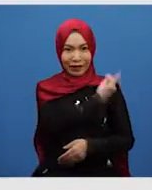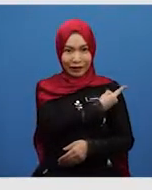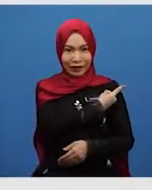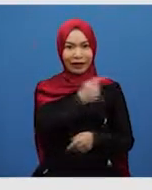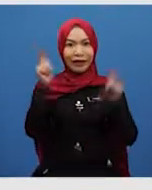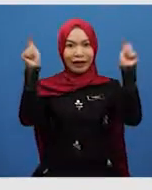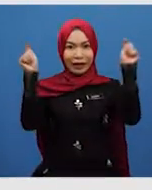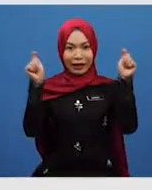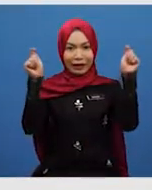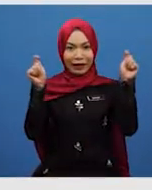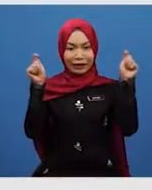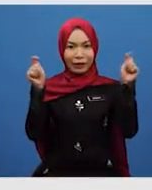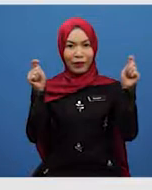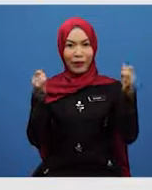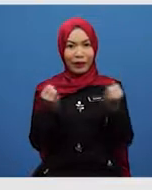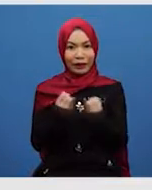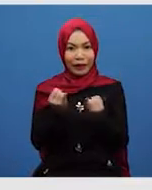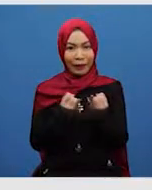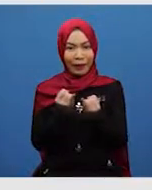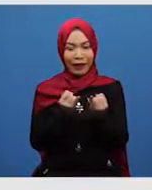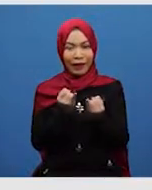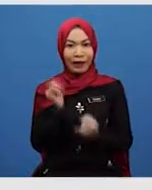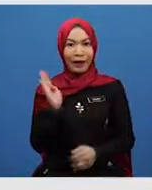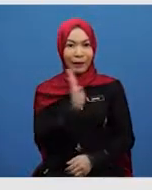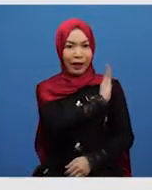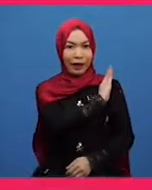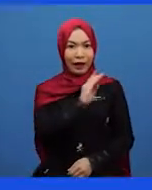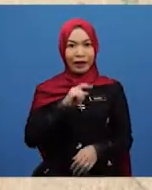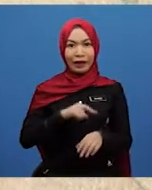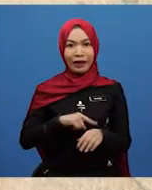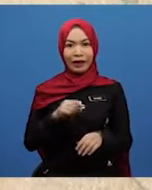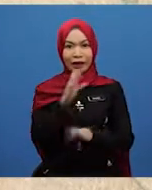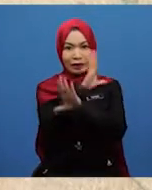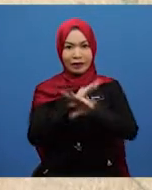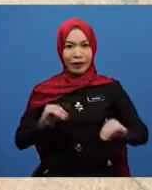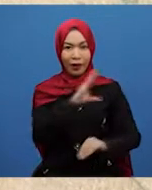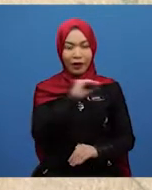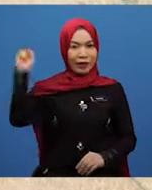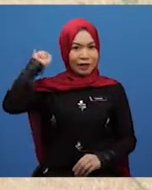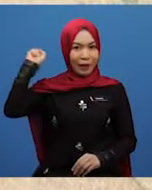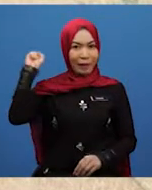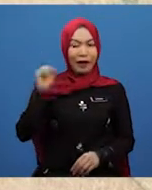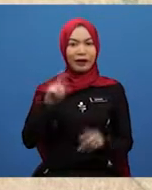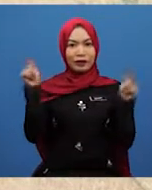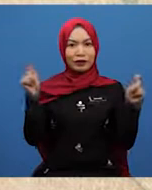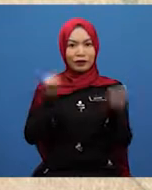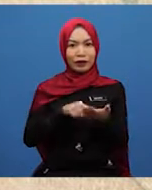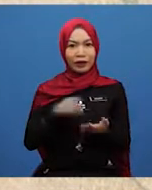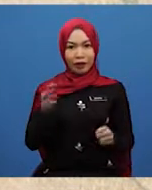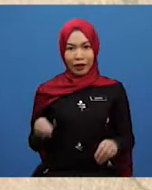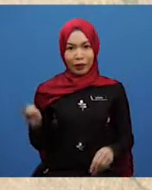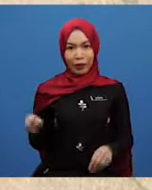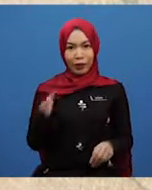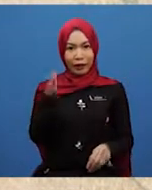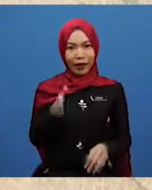yaitu pentaksiran Barat is Rawa dan sawah dalam babime ini murid-murid akan